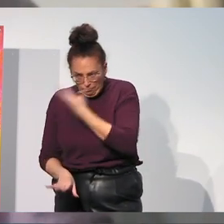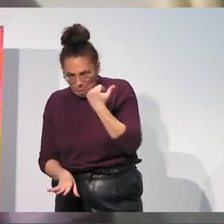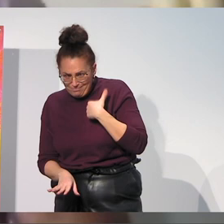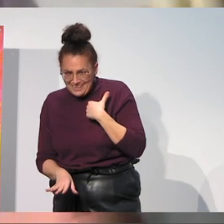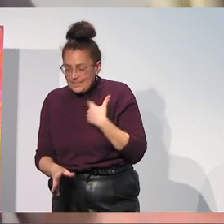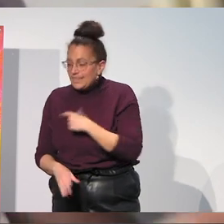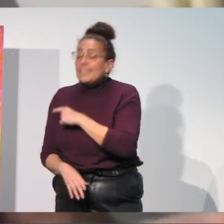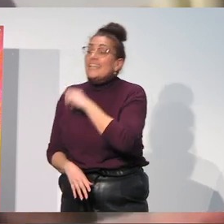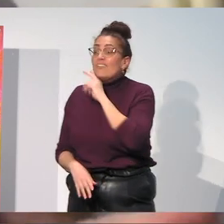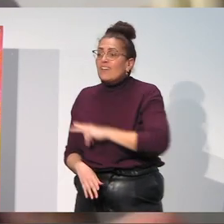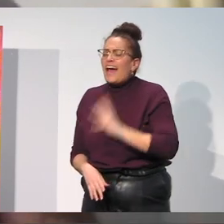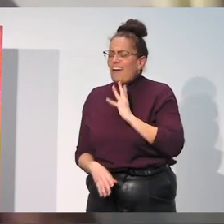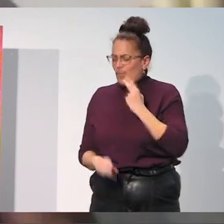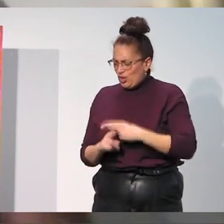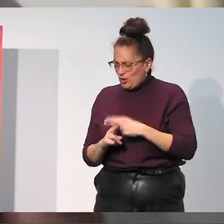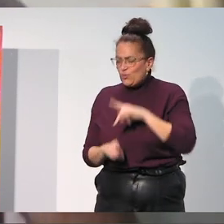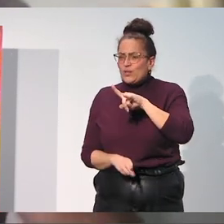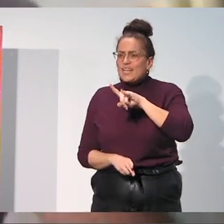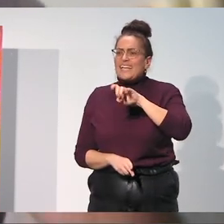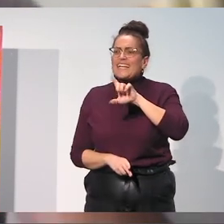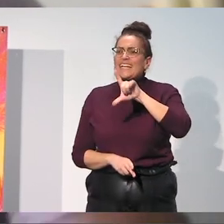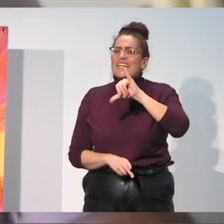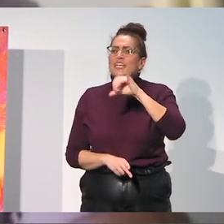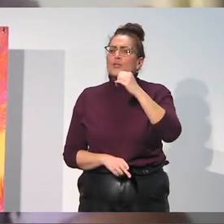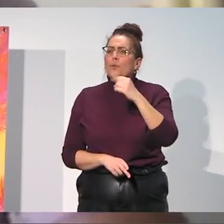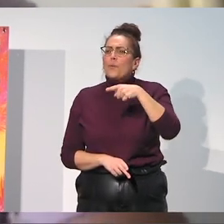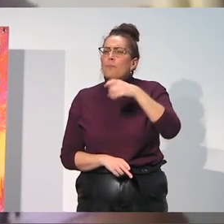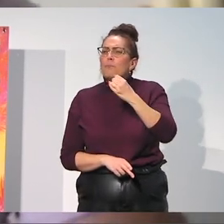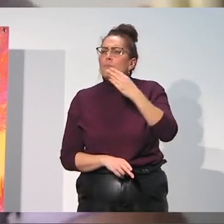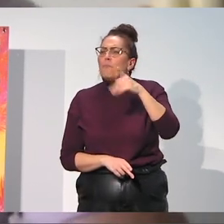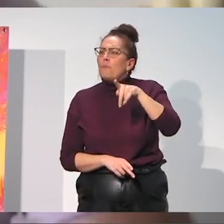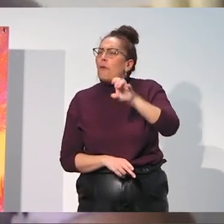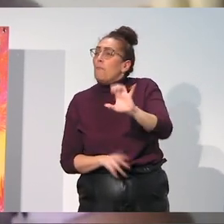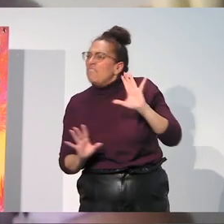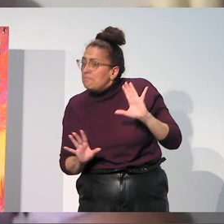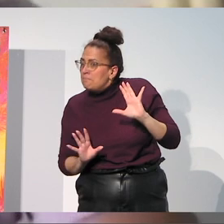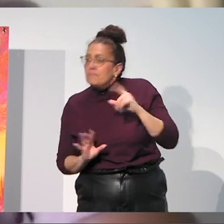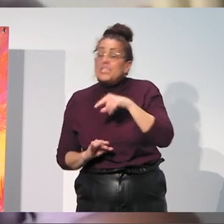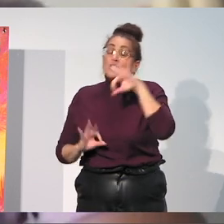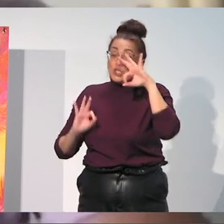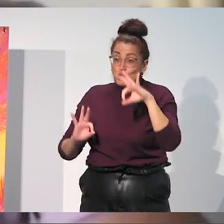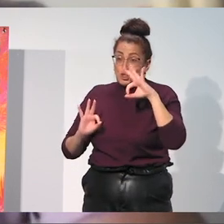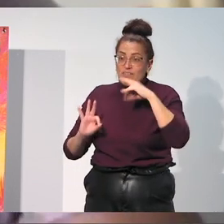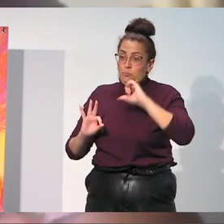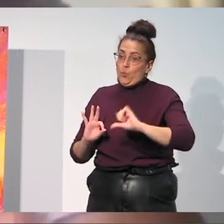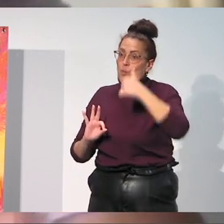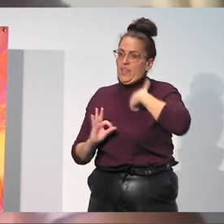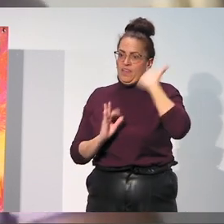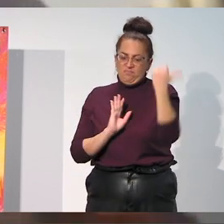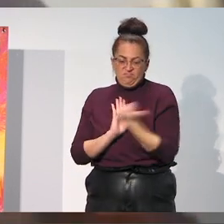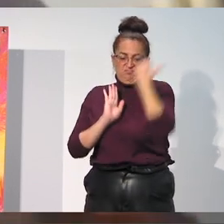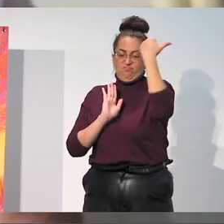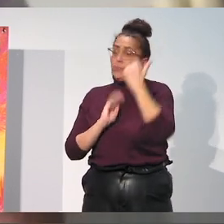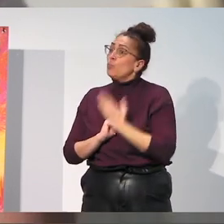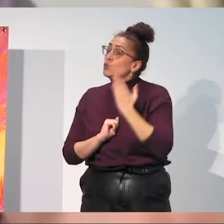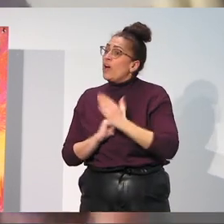s'appelait en réalité l'héliopompe, c'est ça? Alors, c'est son premier brevet, en effet. Le premier brevet qu'il dépose, c'est une héliopompe. Mais tout simplement parce